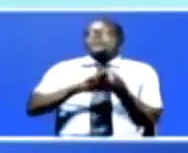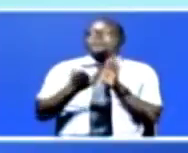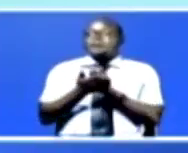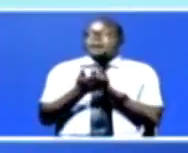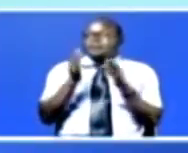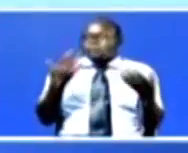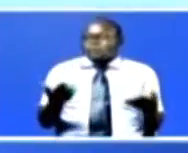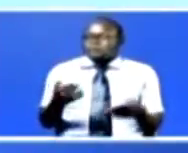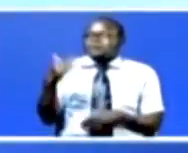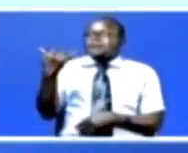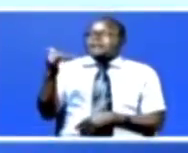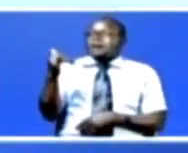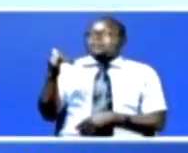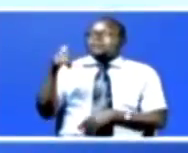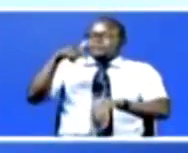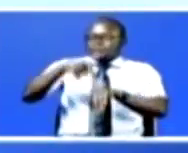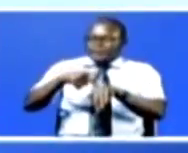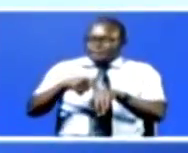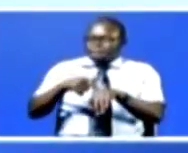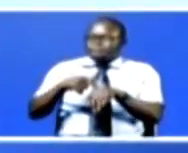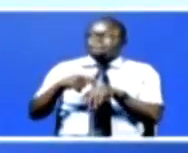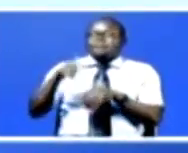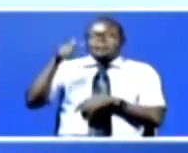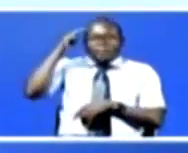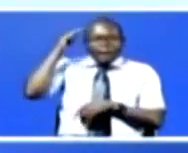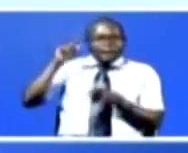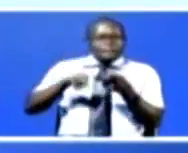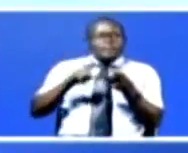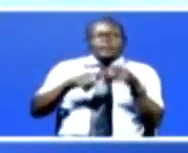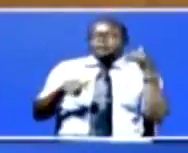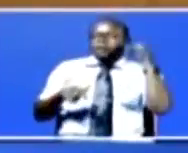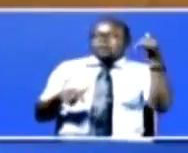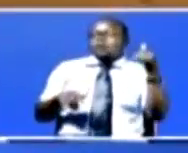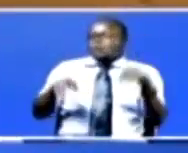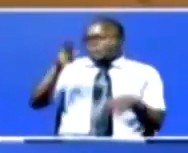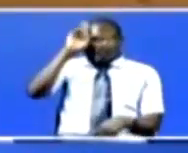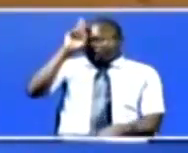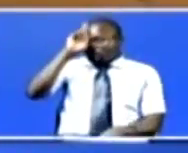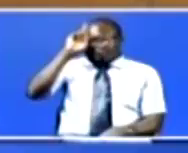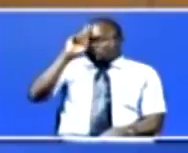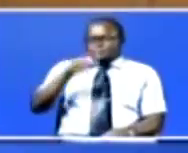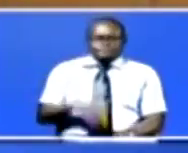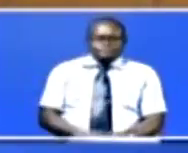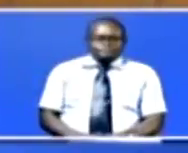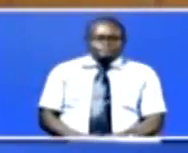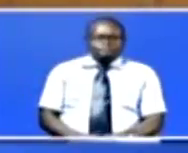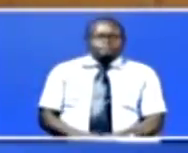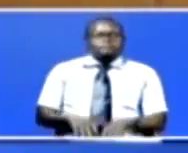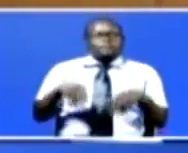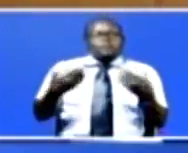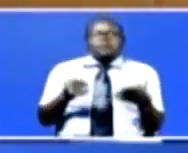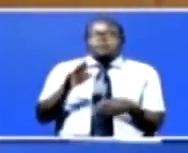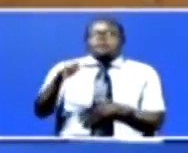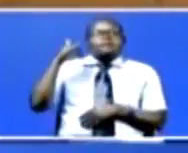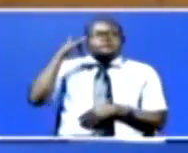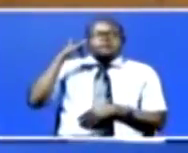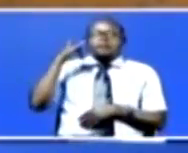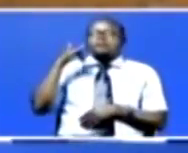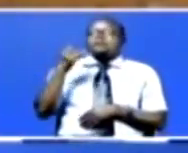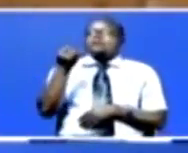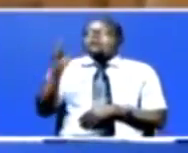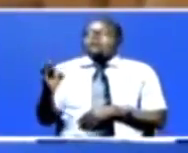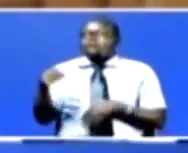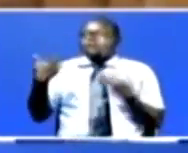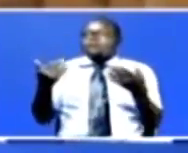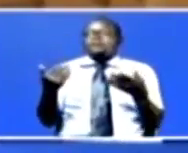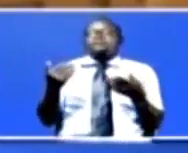njano, akikaribia, utoa nyekundu ukisha kuwapigia polisi. Imezima, ama tuseme simu yake aishiki, ama ameweka